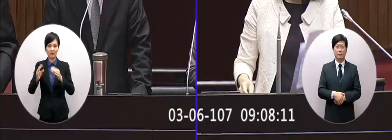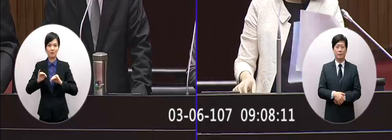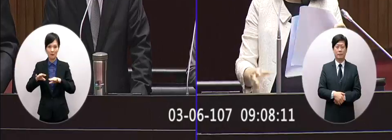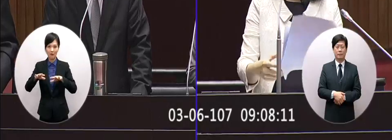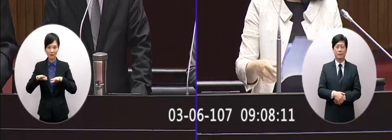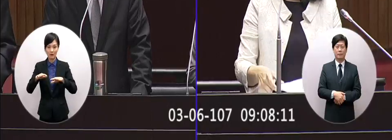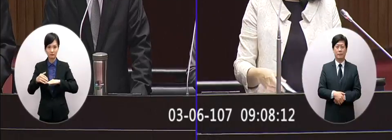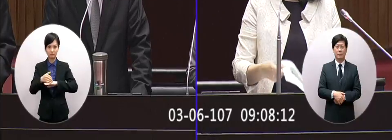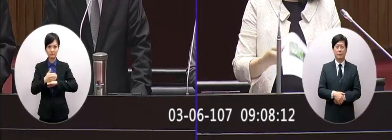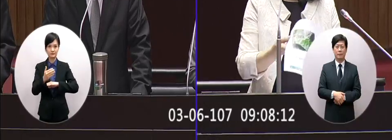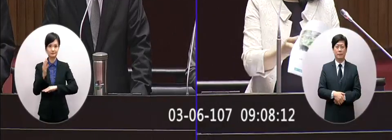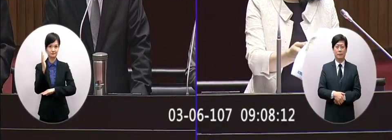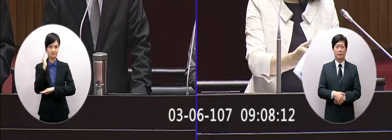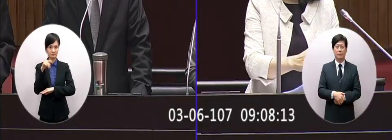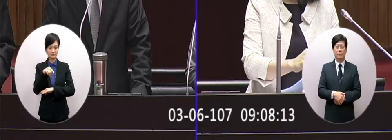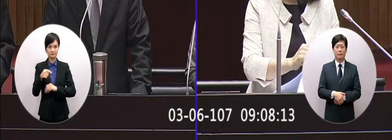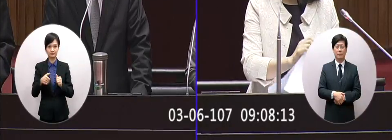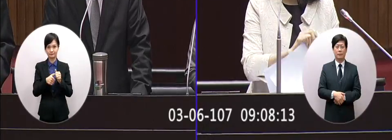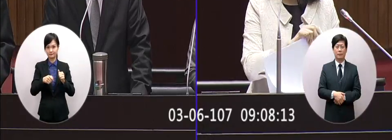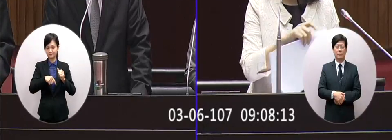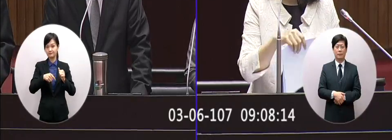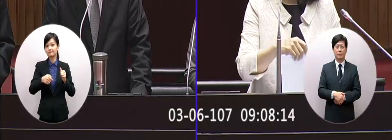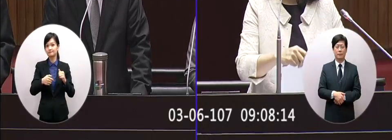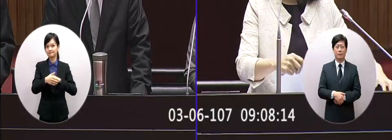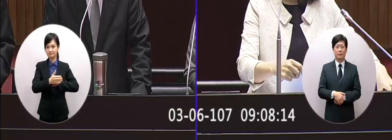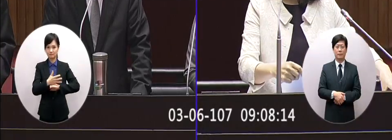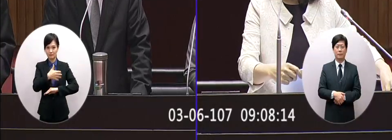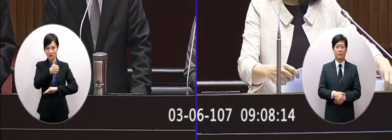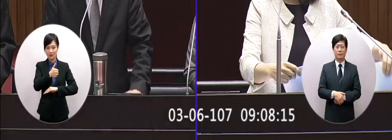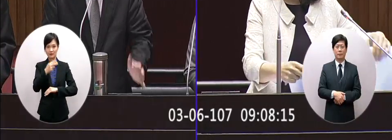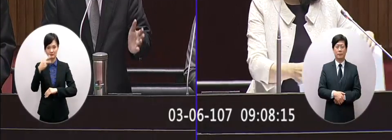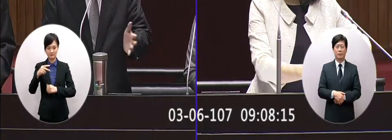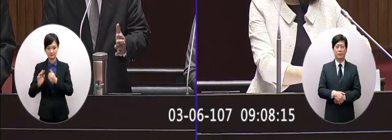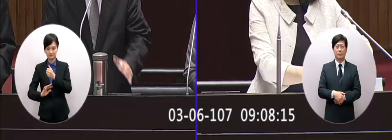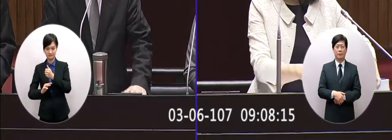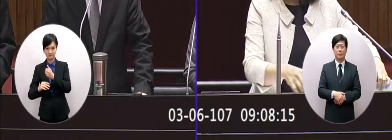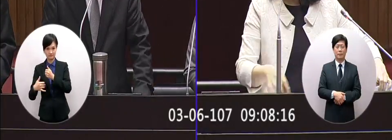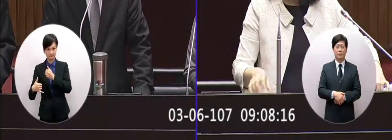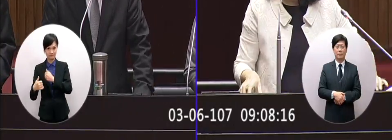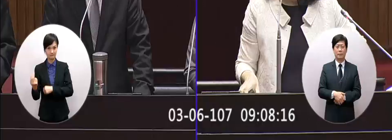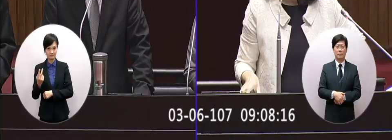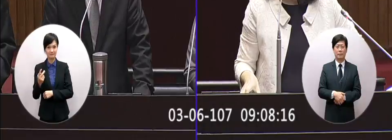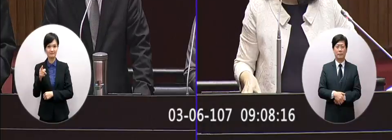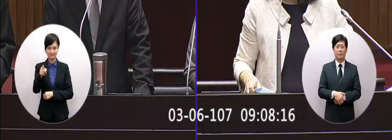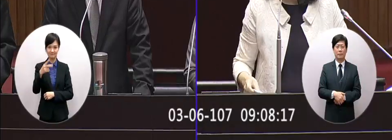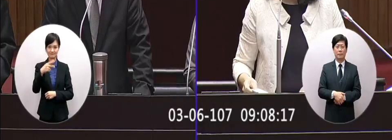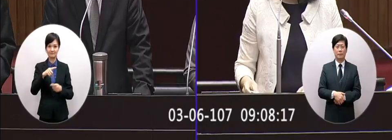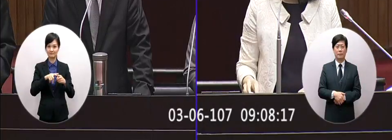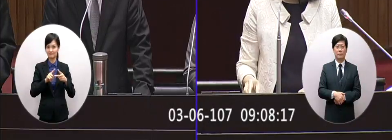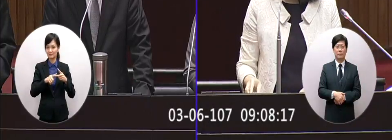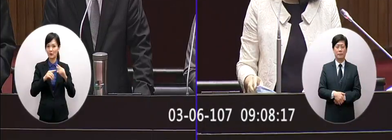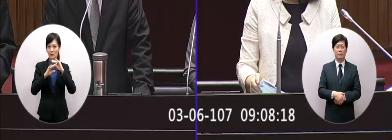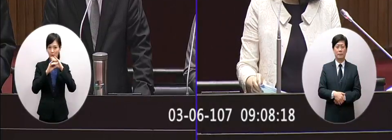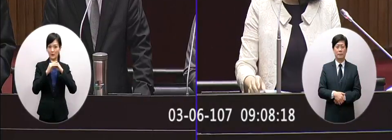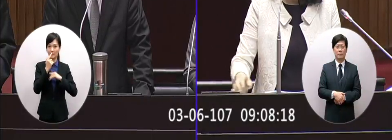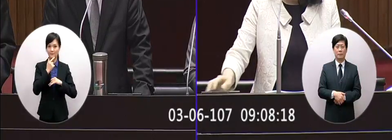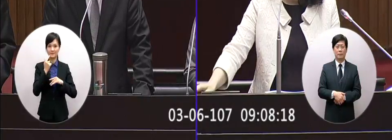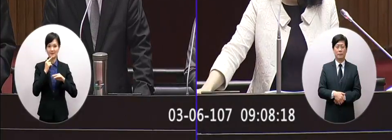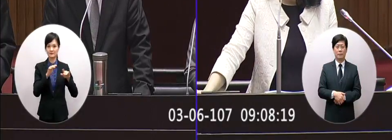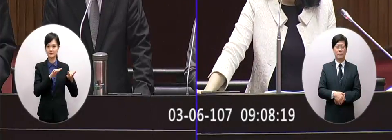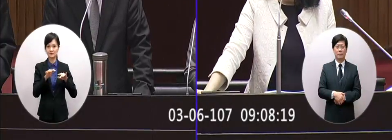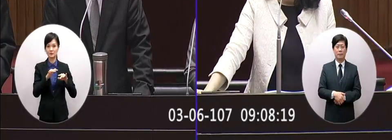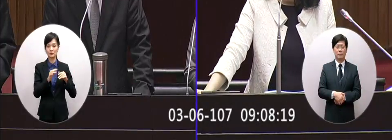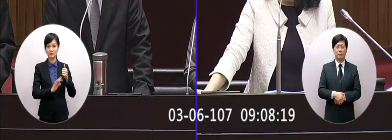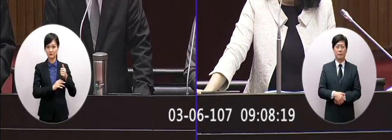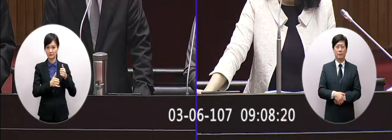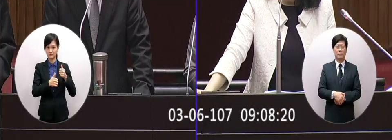县政府副县长还有我们花莲有两位委员包括您，包括萧美琴委员，还有